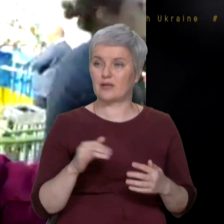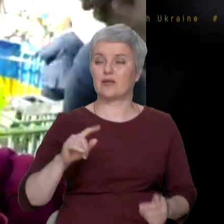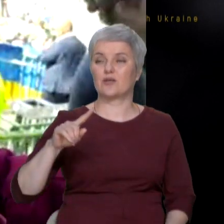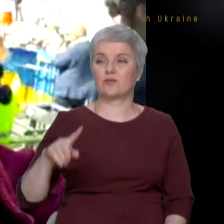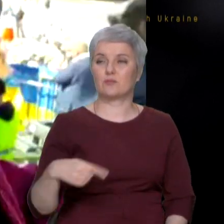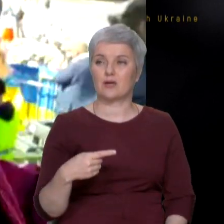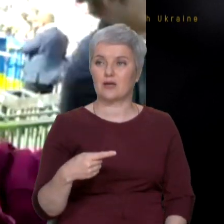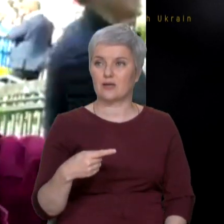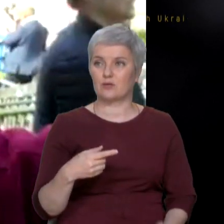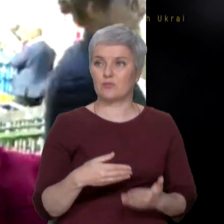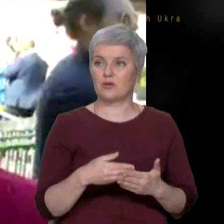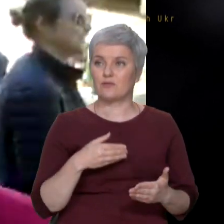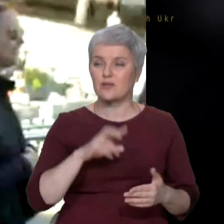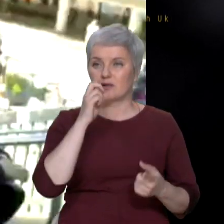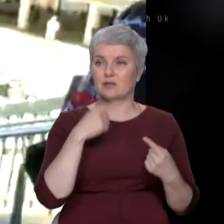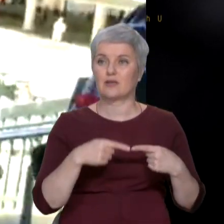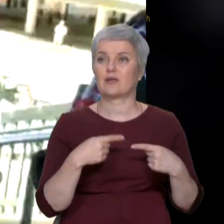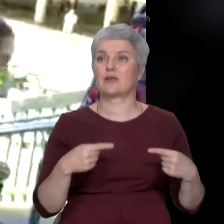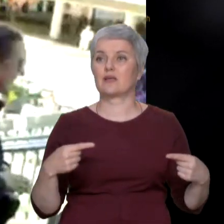вимагаємо від країн